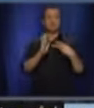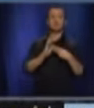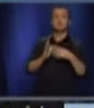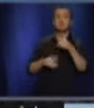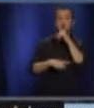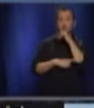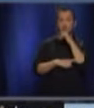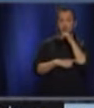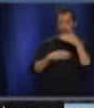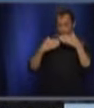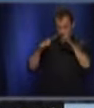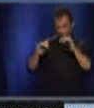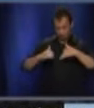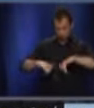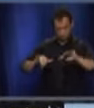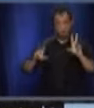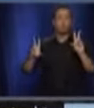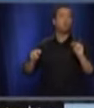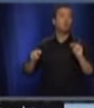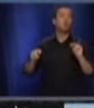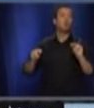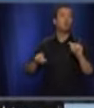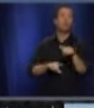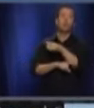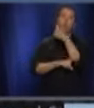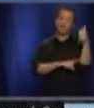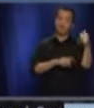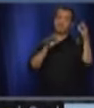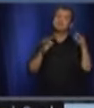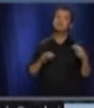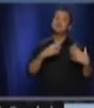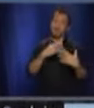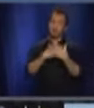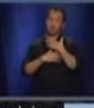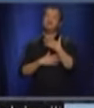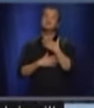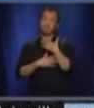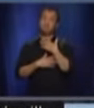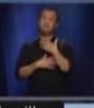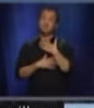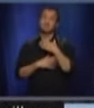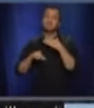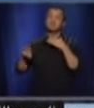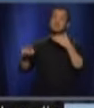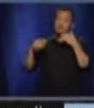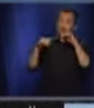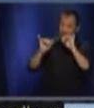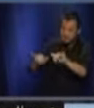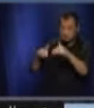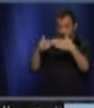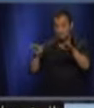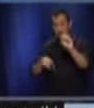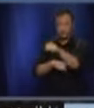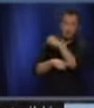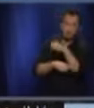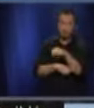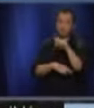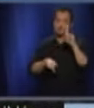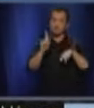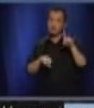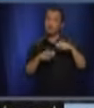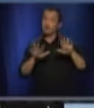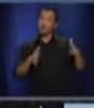aujourd'hui. Je vous résume ça comme ça. Il y aura toujours des bars, puis on l'a vu, là, si on doit enfermer, qui sont vraiment